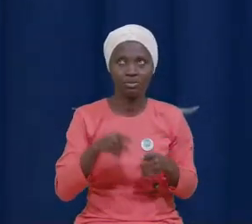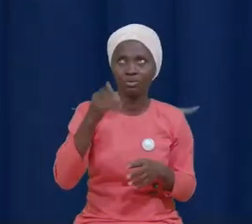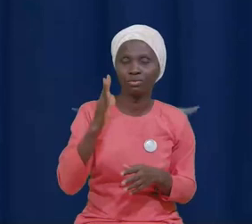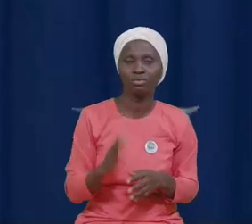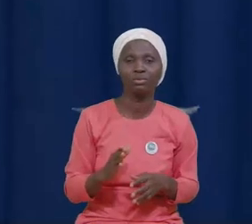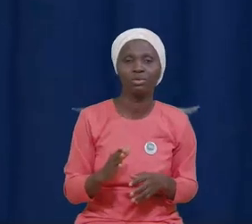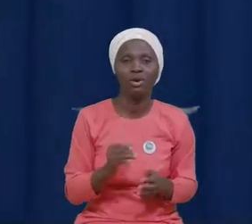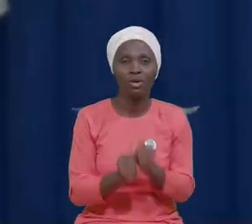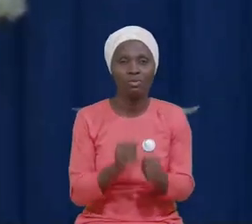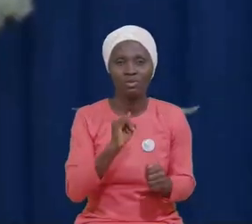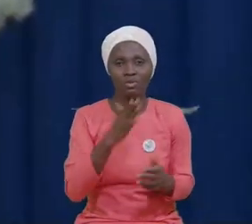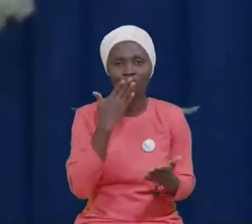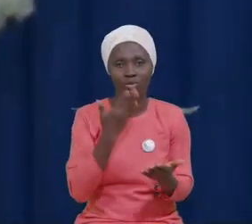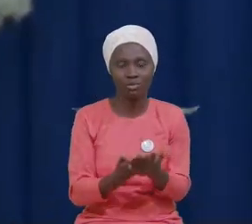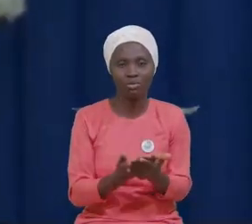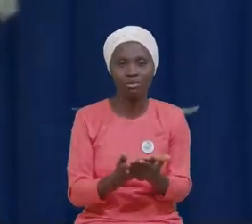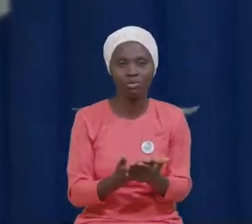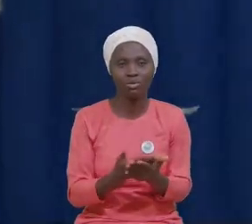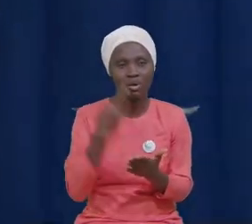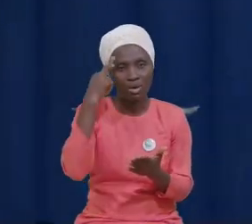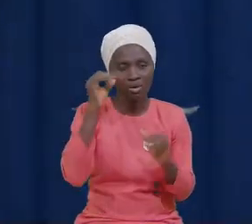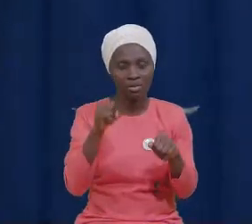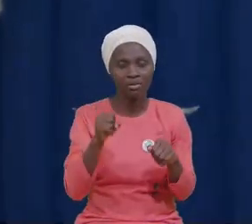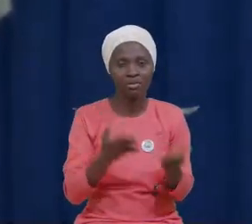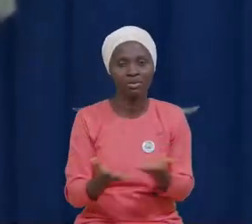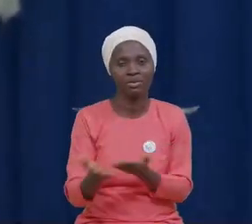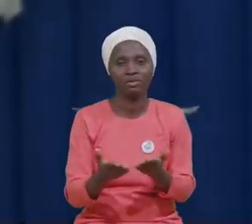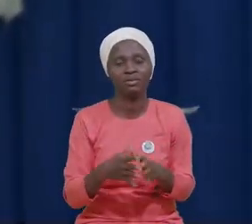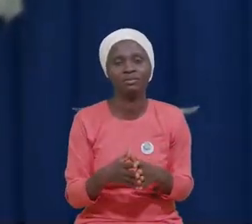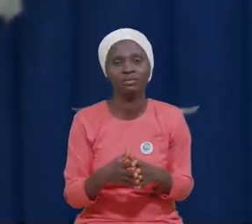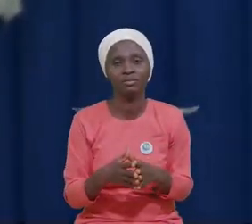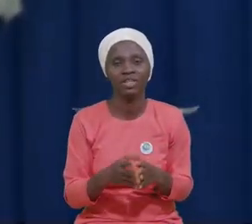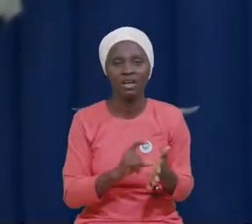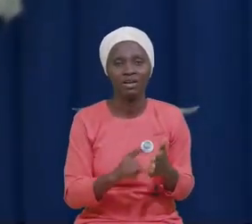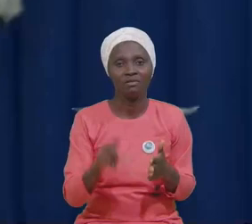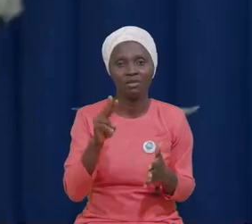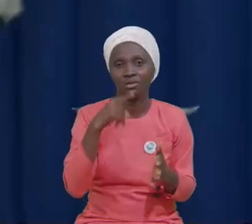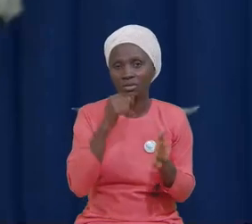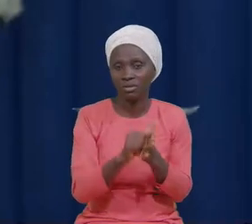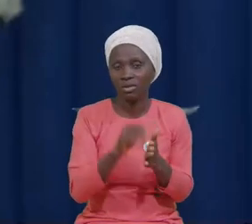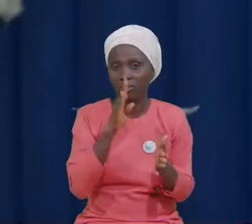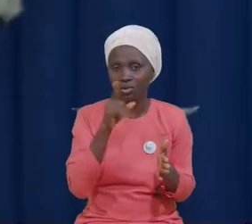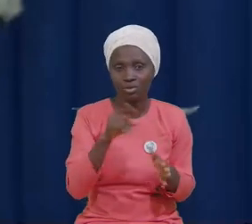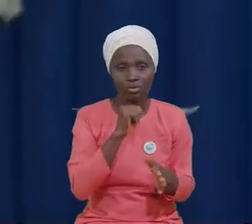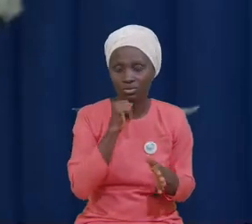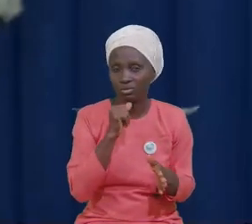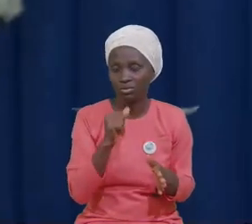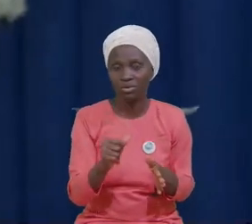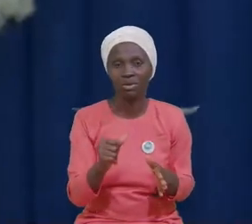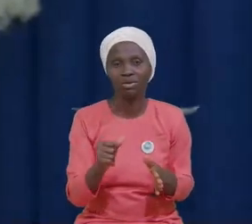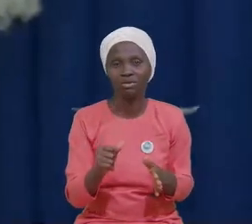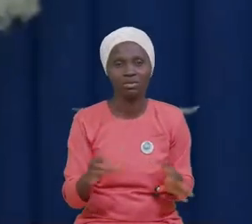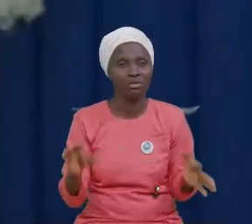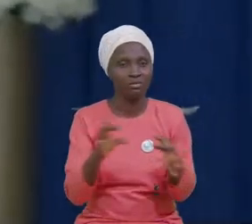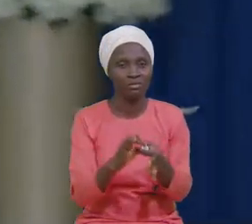part, un service, un culte raisonnable. Verset 2 dit, ne vous conformez pas au